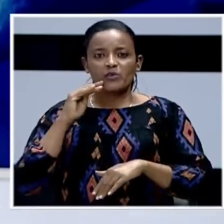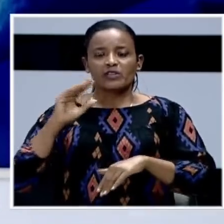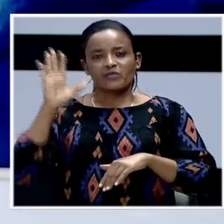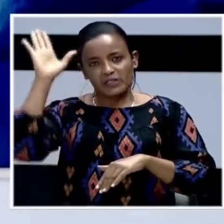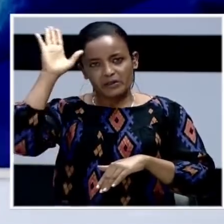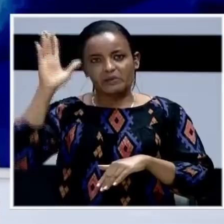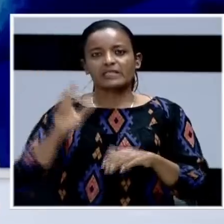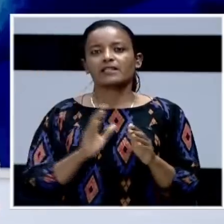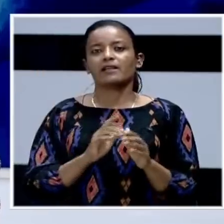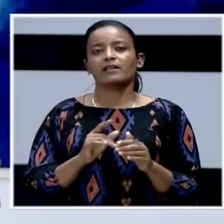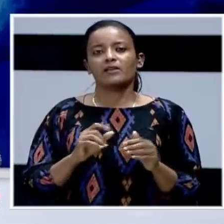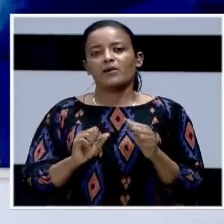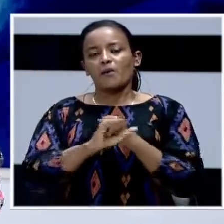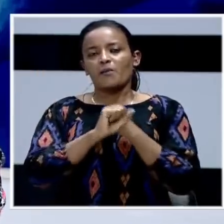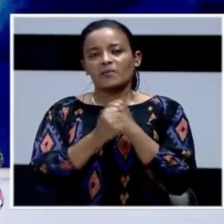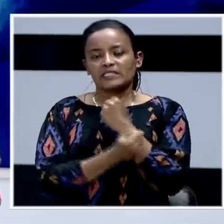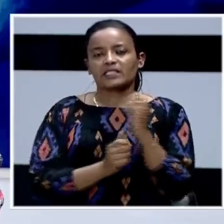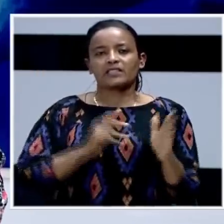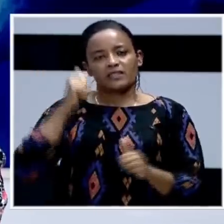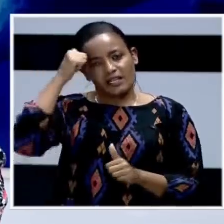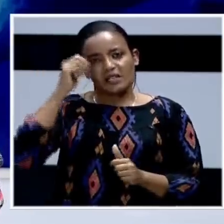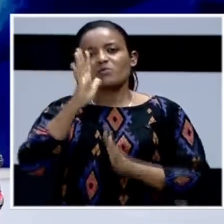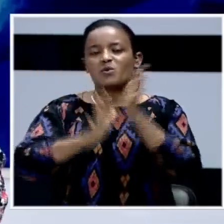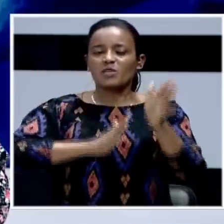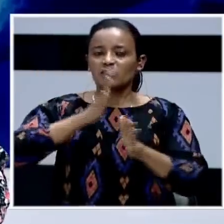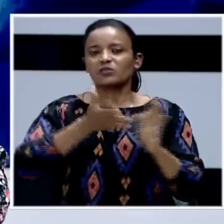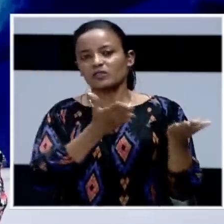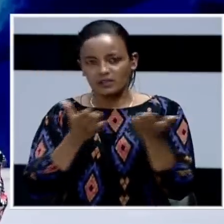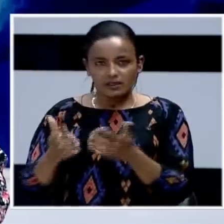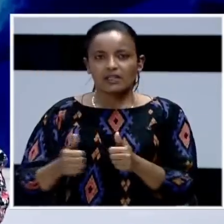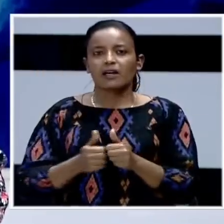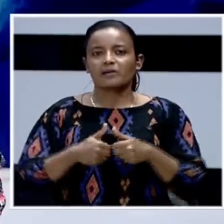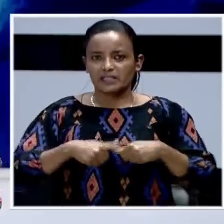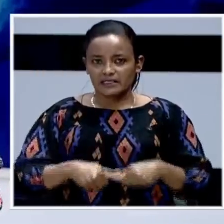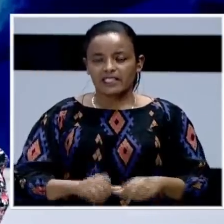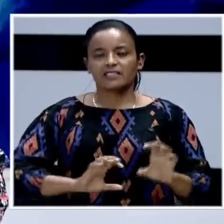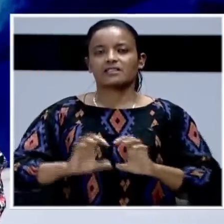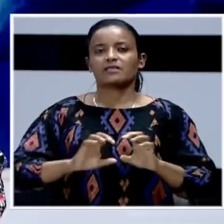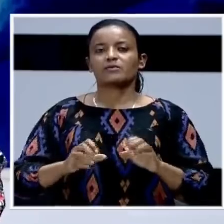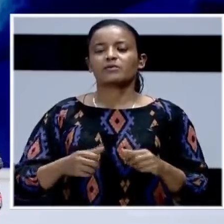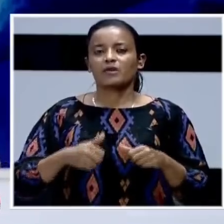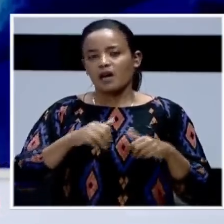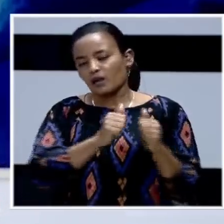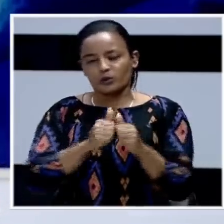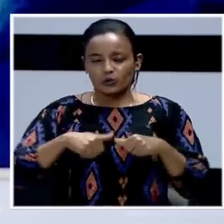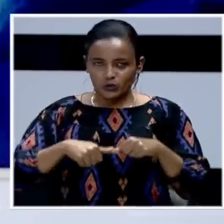ዜናታት ከቕርበልኩም እየ። መሰረት ኣይናለም ድማ ዜናታት ብምልክት ቋንቋ እናቕርበት ሓቢራ ንጻንሒት ክትገብር እያ። ምሳና ኹኑ።